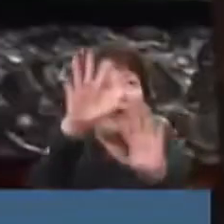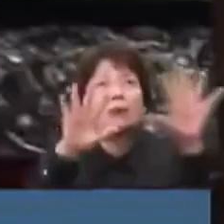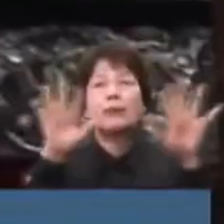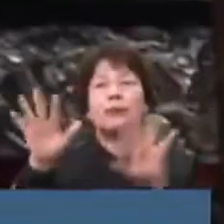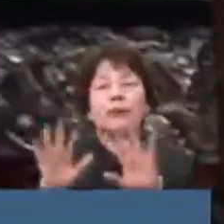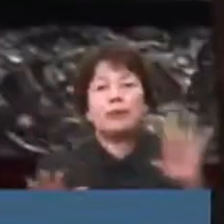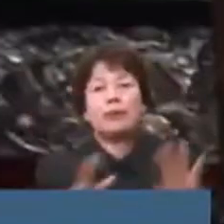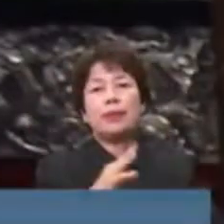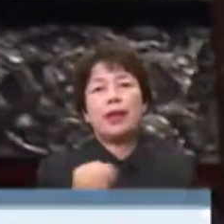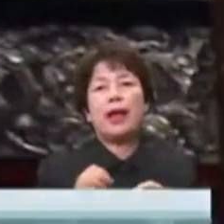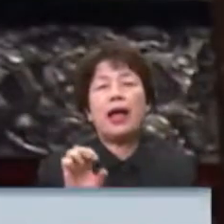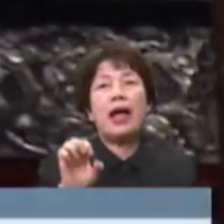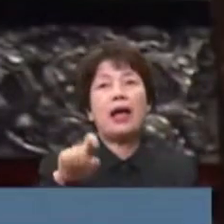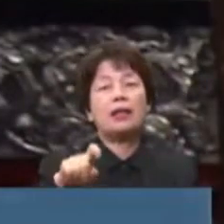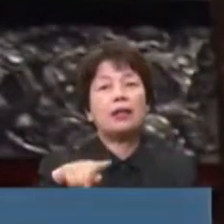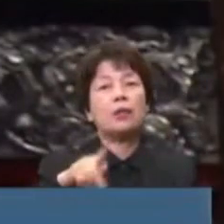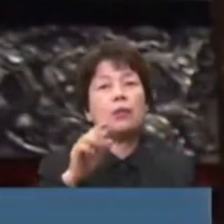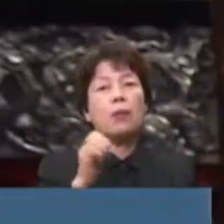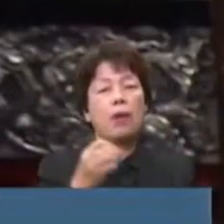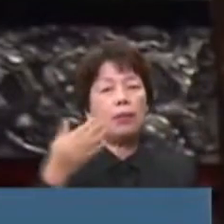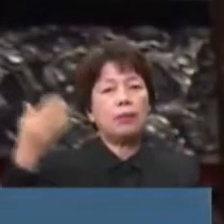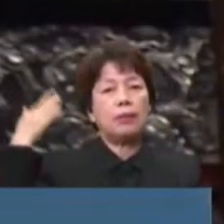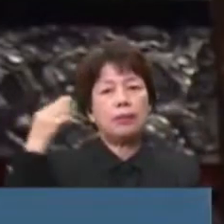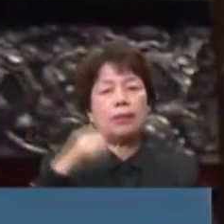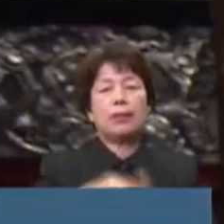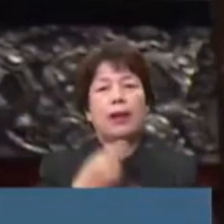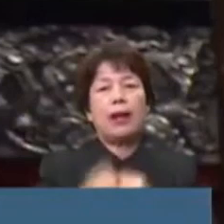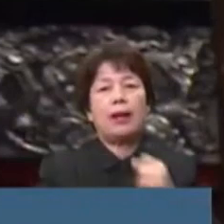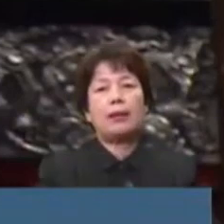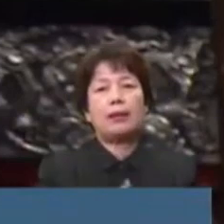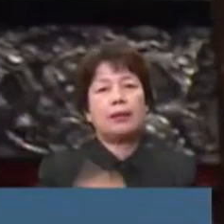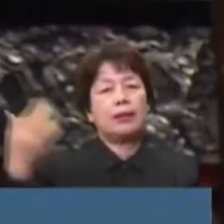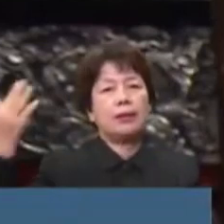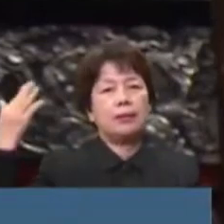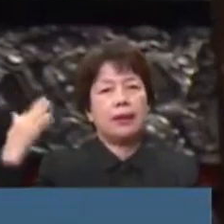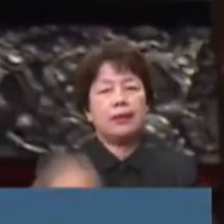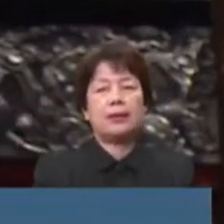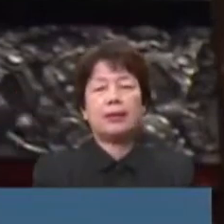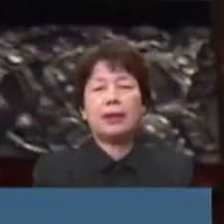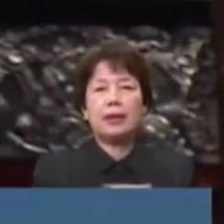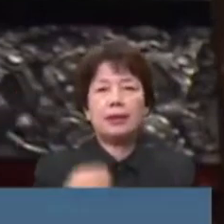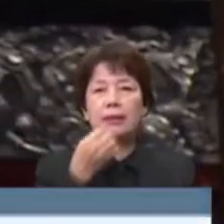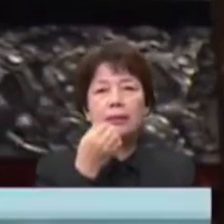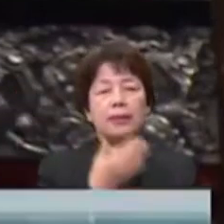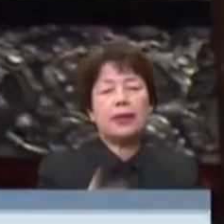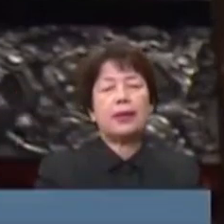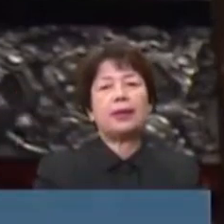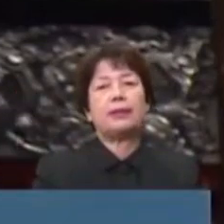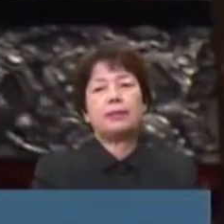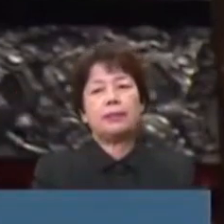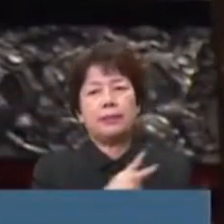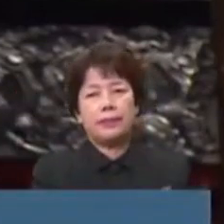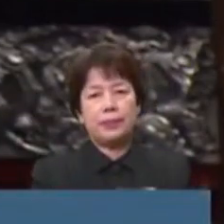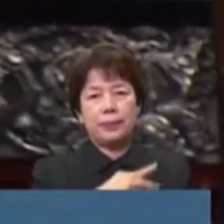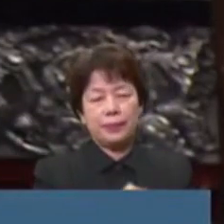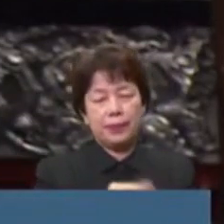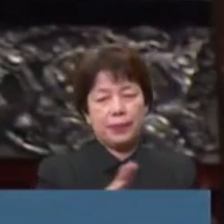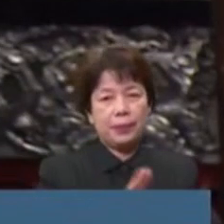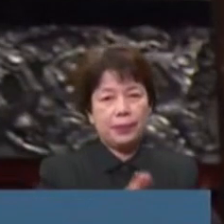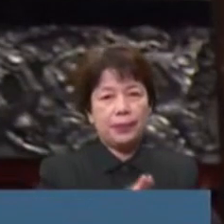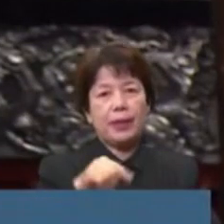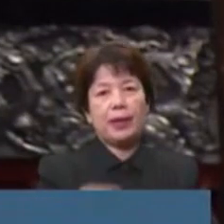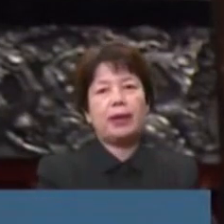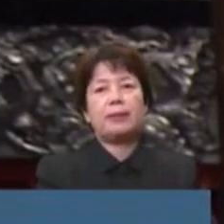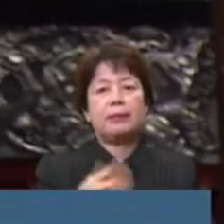juta Pada bulan pas ee Kementerian telah menghantar usahawan-usahawan e ee yang mempunyai